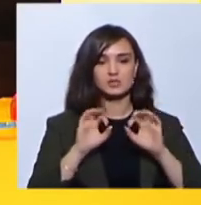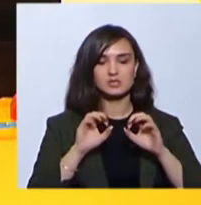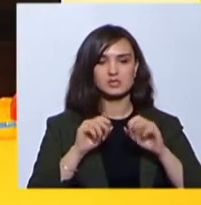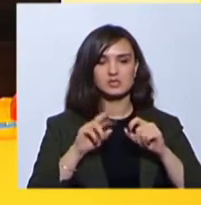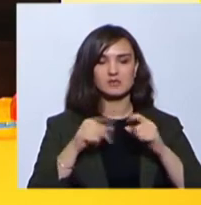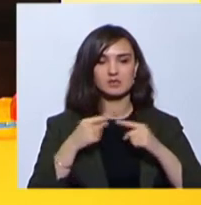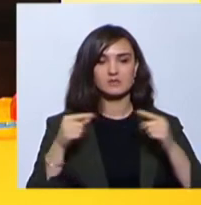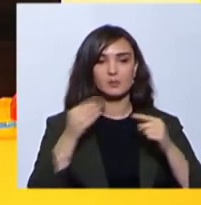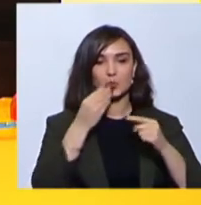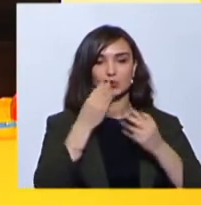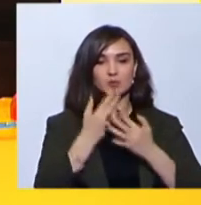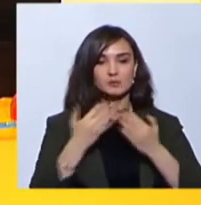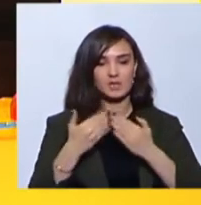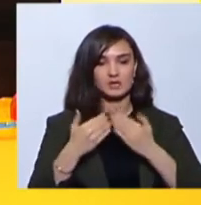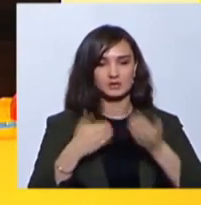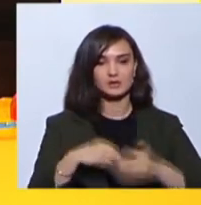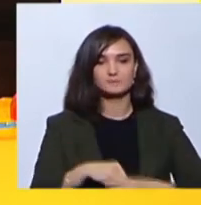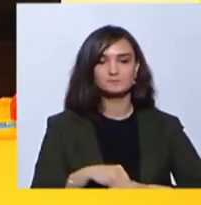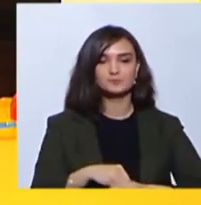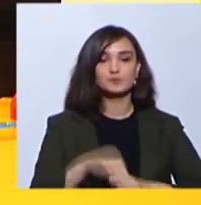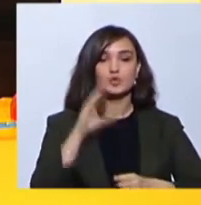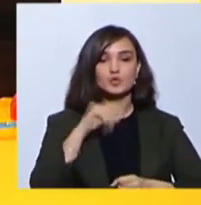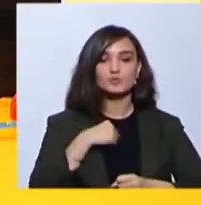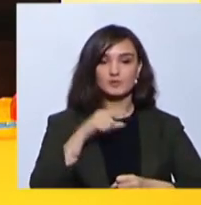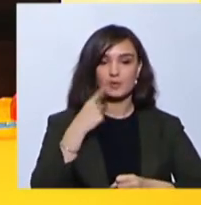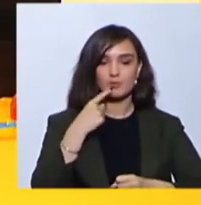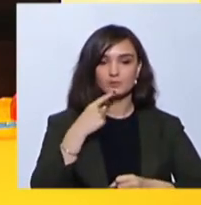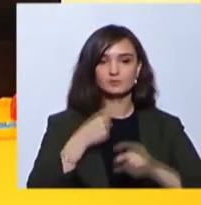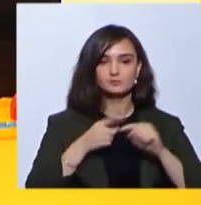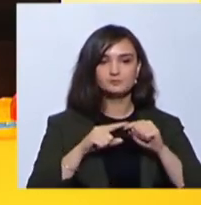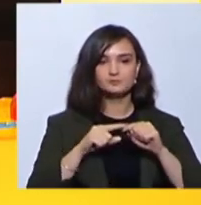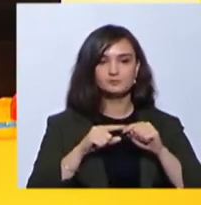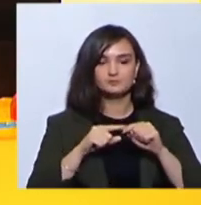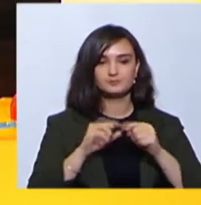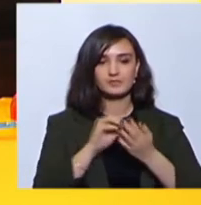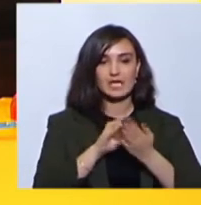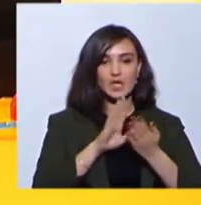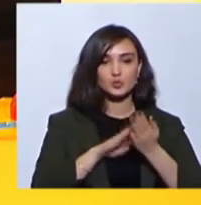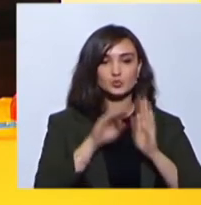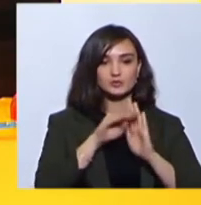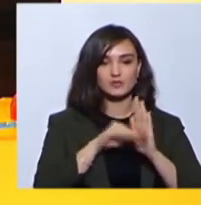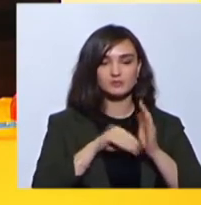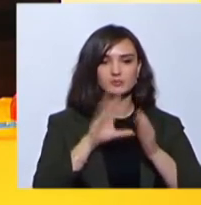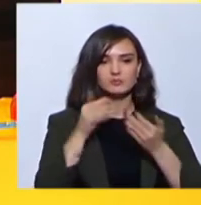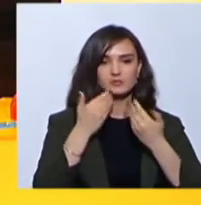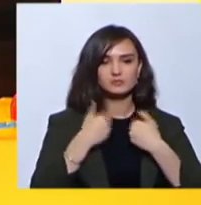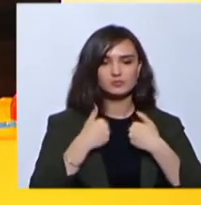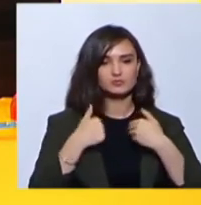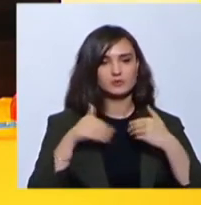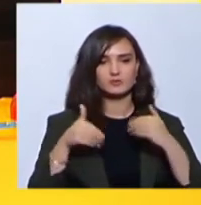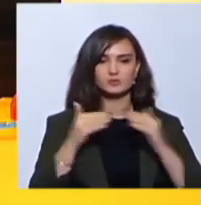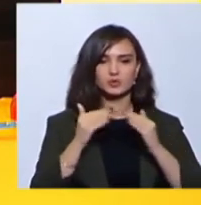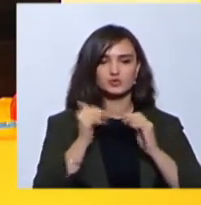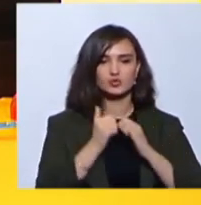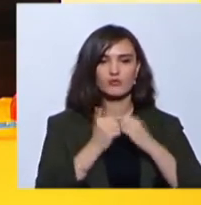პროდუქტებზეც და ვთქვათ, რომ მაგალითად როდესაც ჩვენ ლაპარაკობთ აღნუსხვაზე, ძალიან ხშირად მეკითხებიან, ჩვენ არ გვაქვს